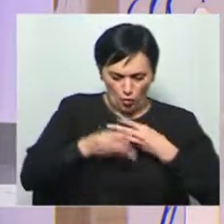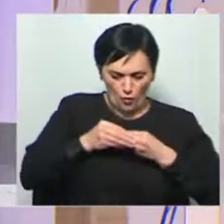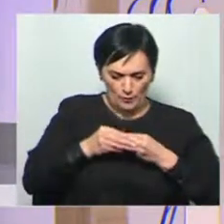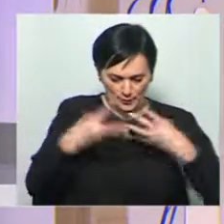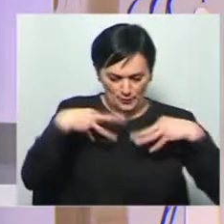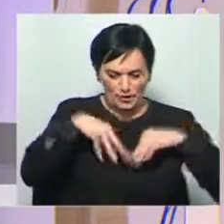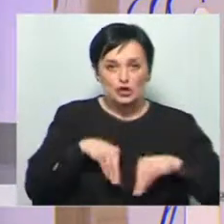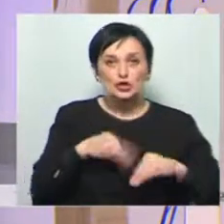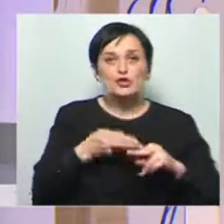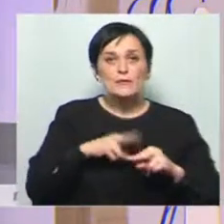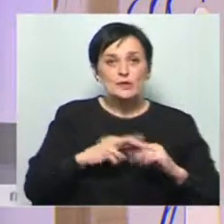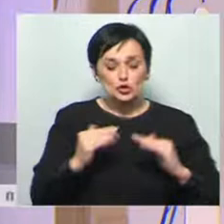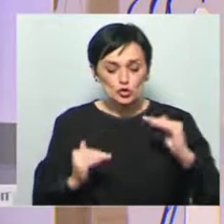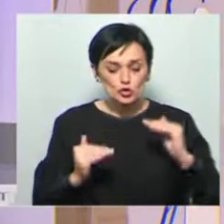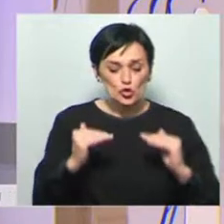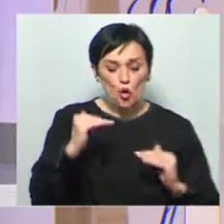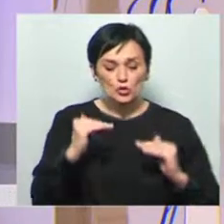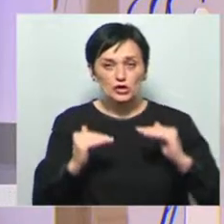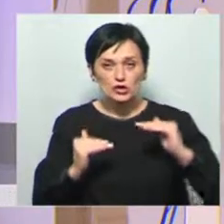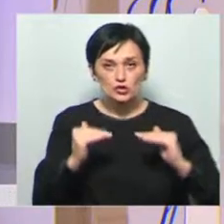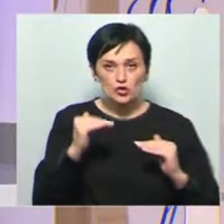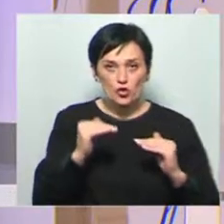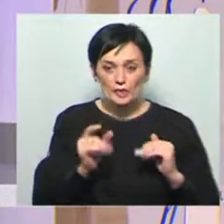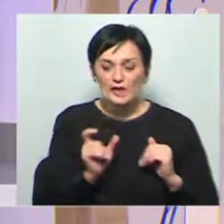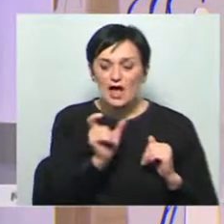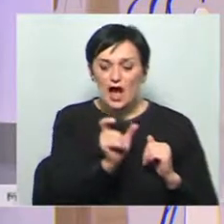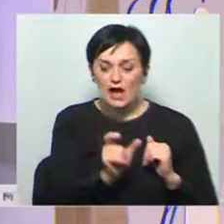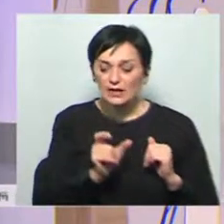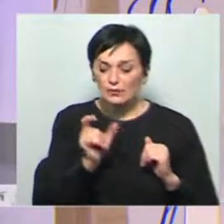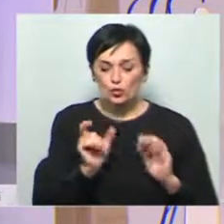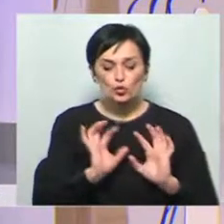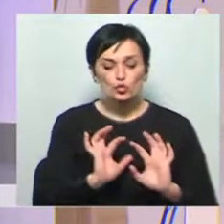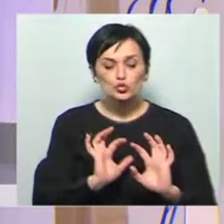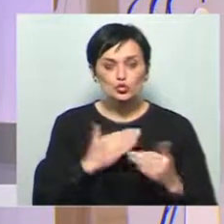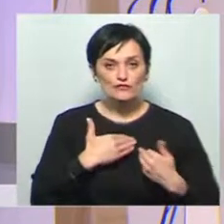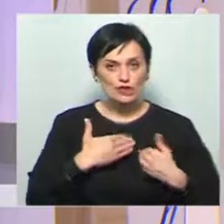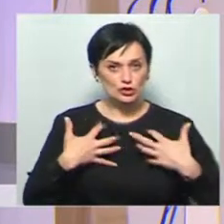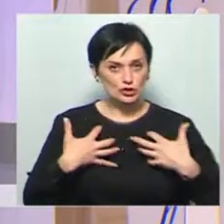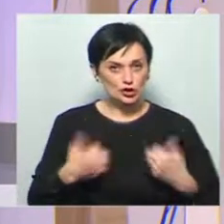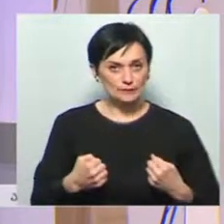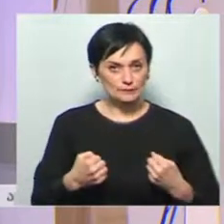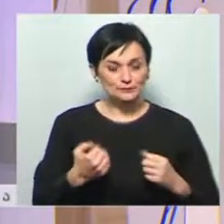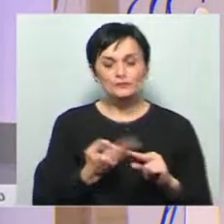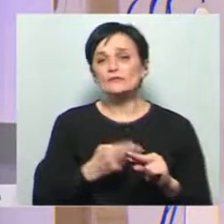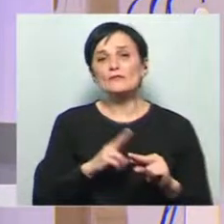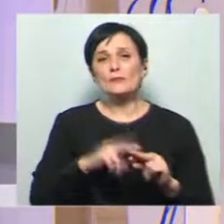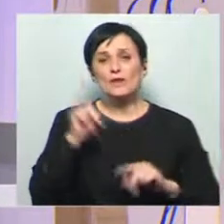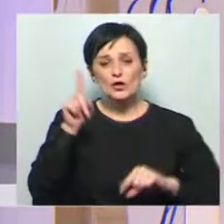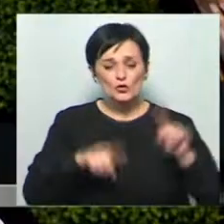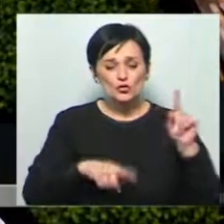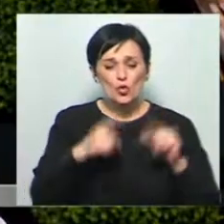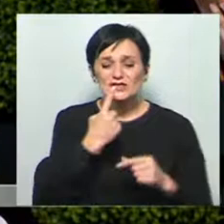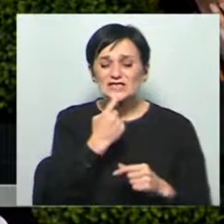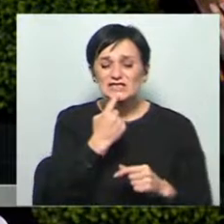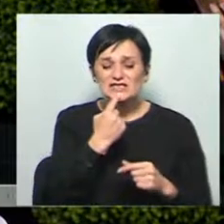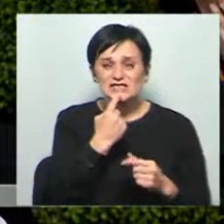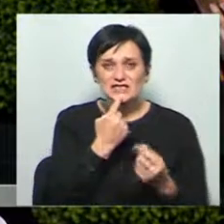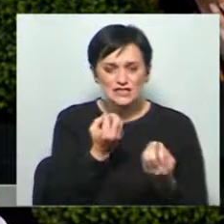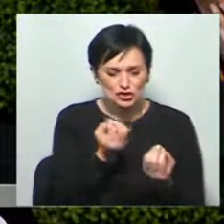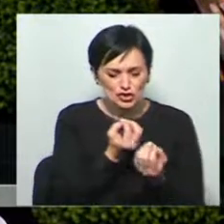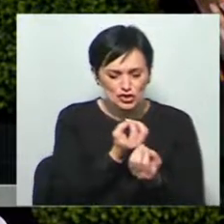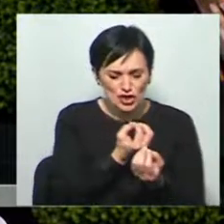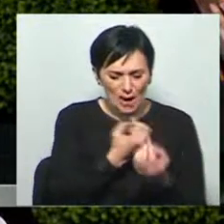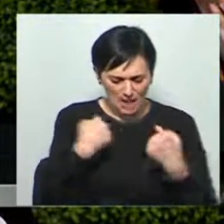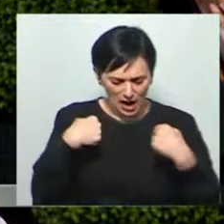შეადგენს თუ არა იმ წონასწორობის ელემენტს, რომელიც უზრუნველყოფს ჩვენს ჯანმრთელობას. ეს ზოგადად ეს სისხლის შემადგენელი სისტემა ალბათ